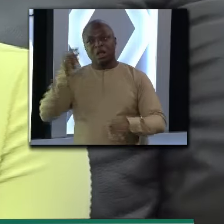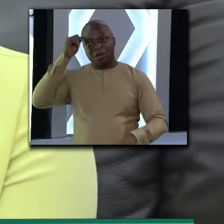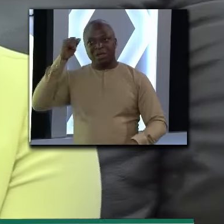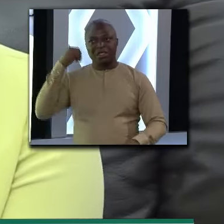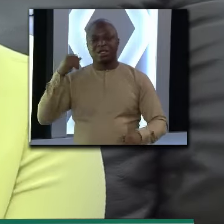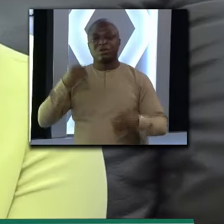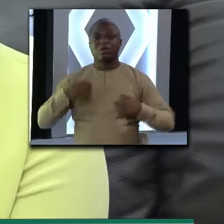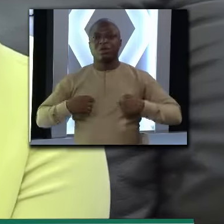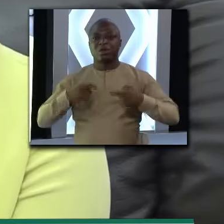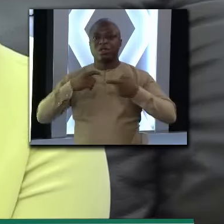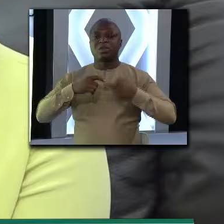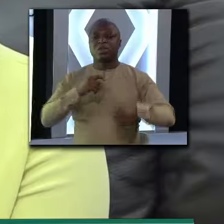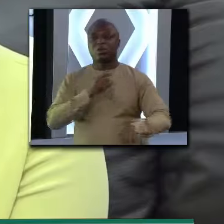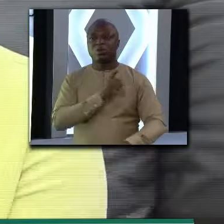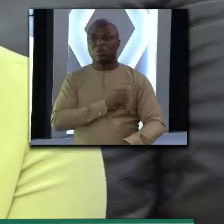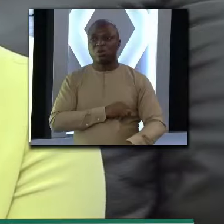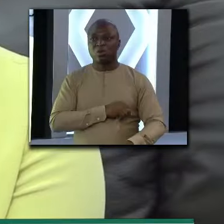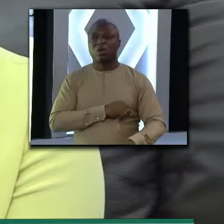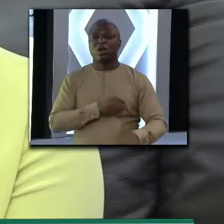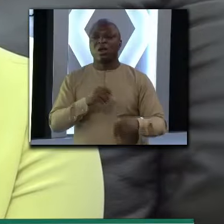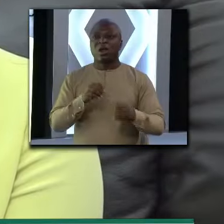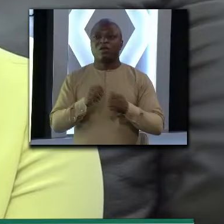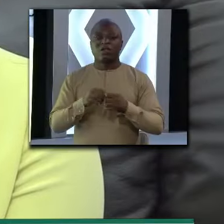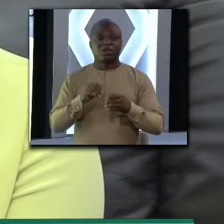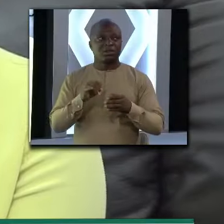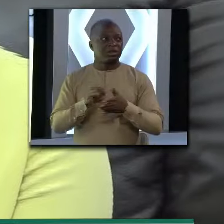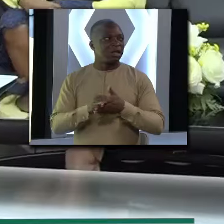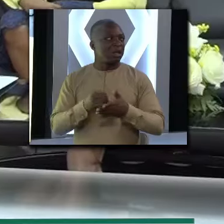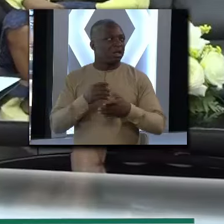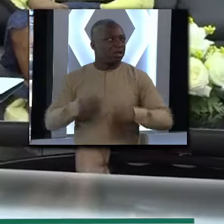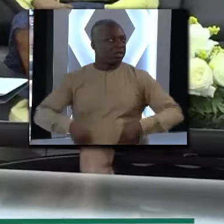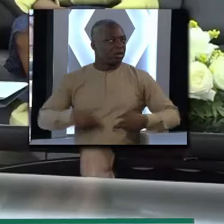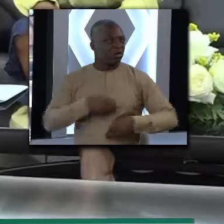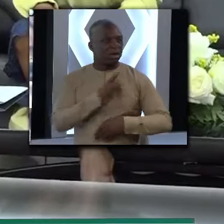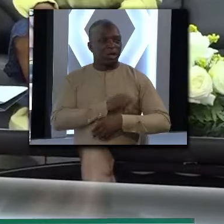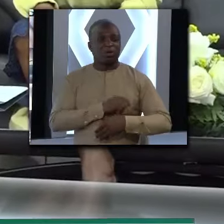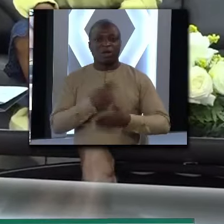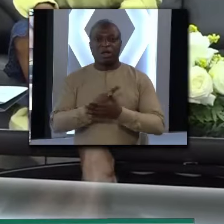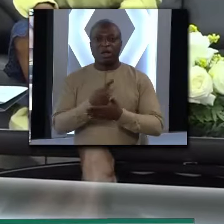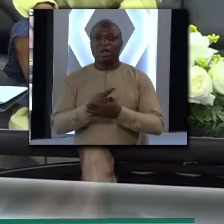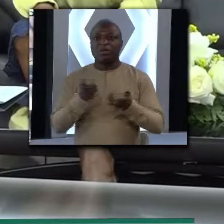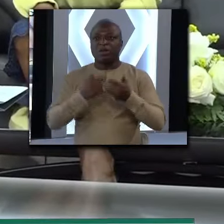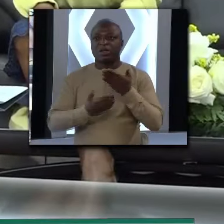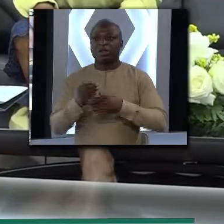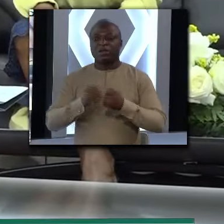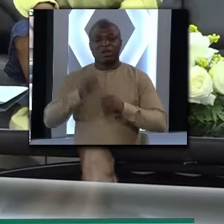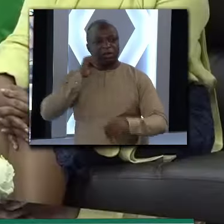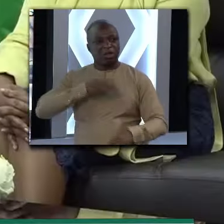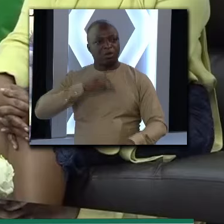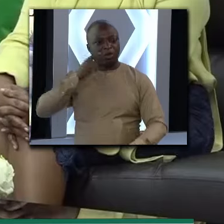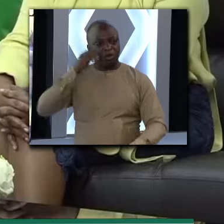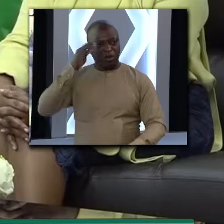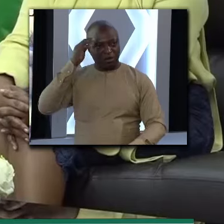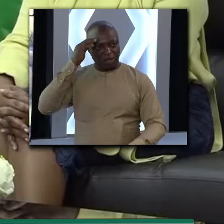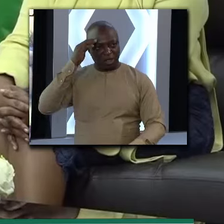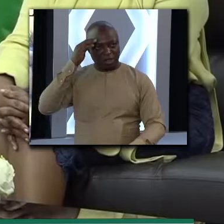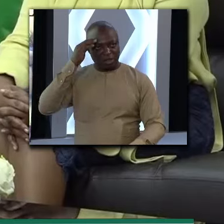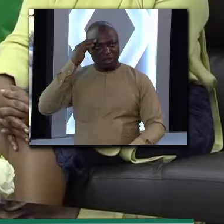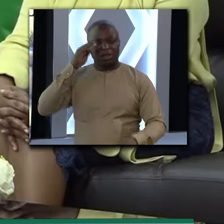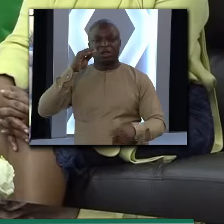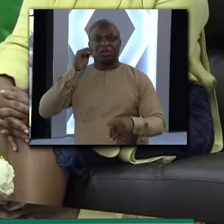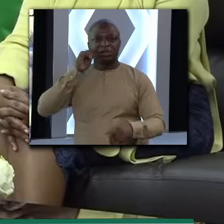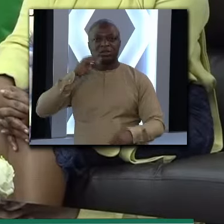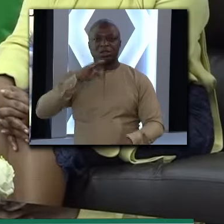de l'Espagne au Togo, avec résidence au Ghana, est venu échanger avec Madame le Premier ministre Victoire